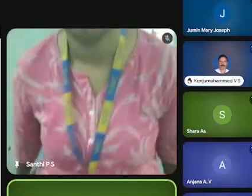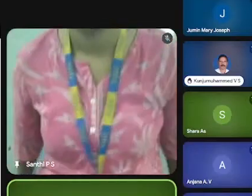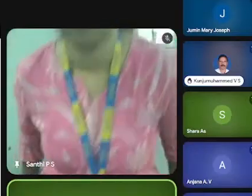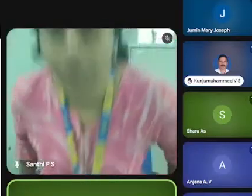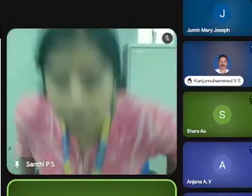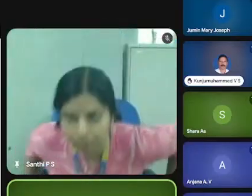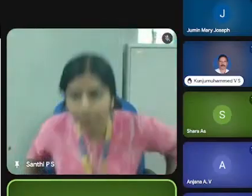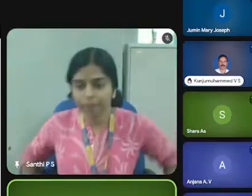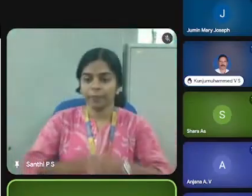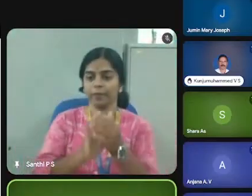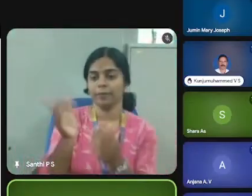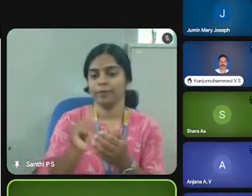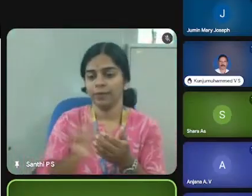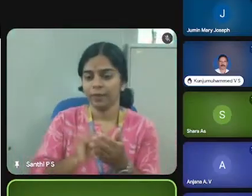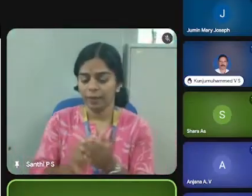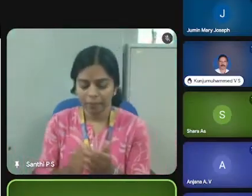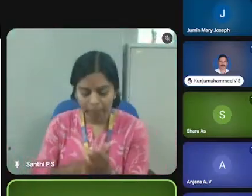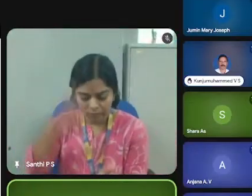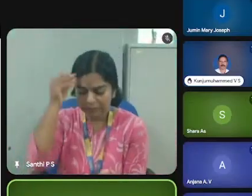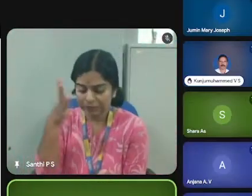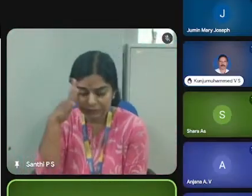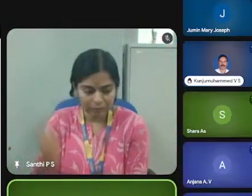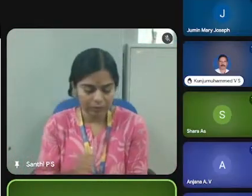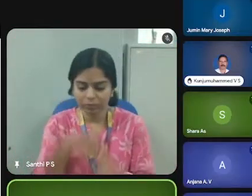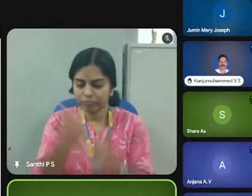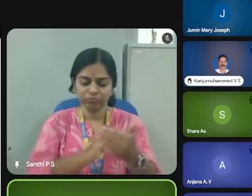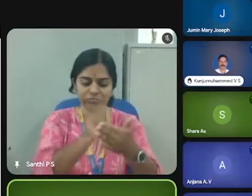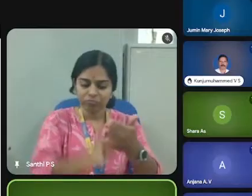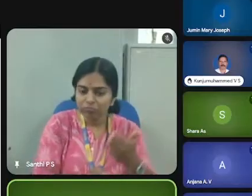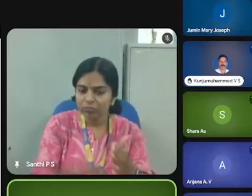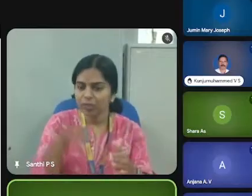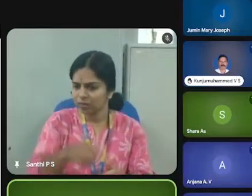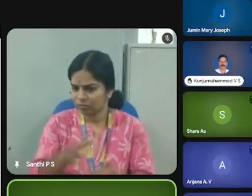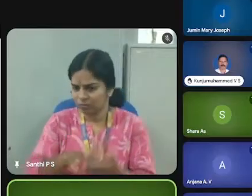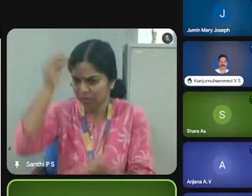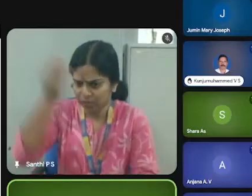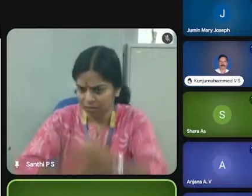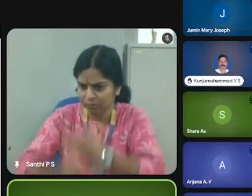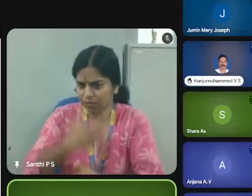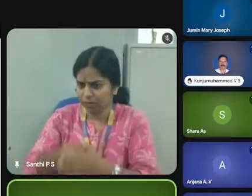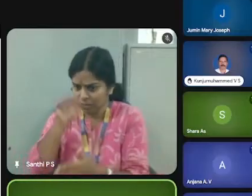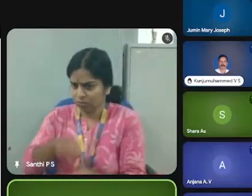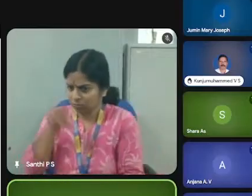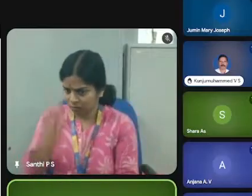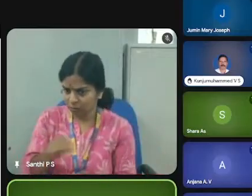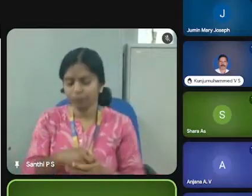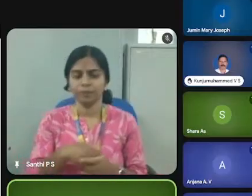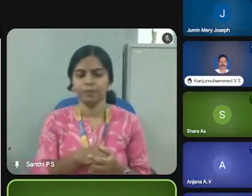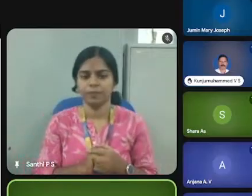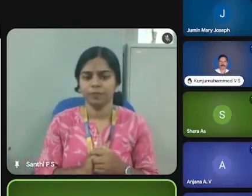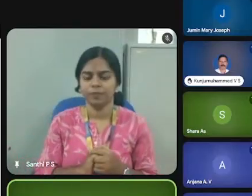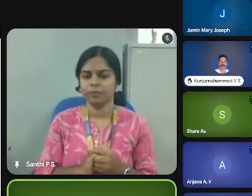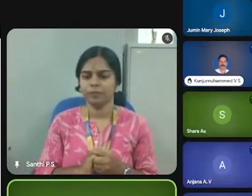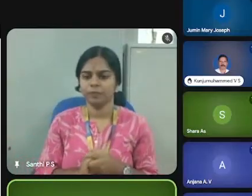എഴുതുന്നില്ല, പഠിച്ചത് ഓർത്തു വെച്ച് എക്സാമിന് എഴുതുന്നില്ല, ഇത് പഠന വൈകല്യമാണോ എന്ന് ചോദിച്ചിട്ടുണ്ട്.